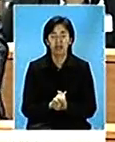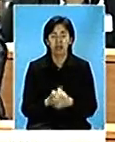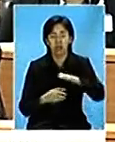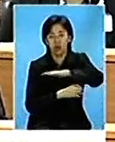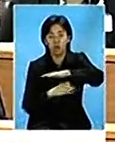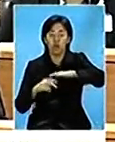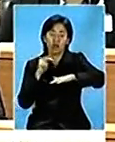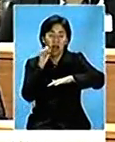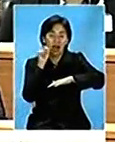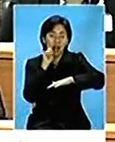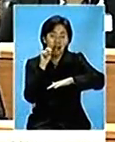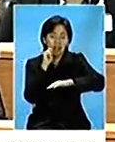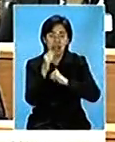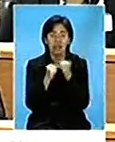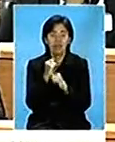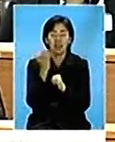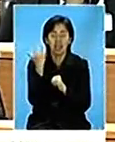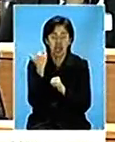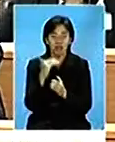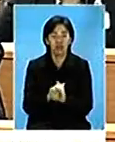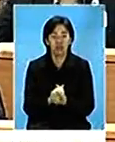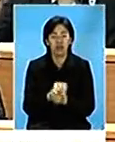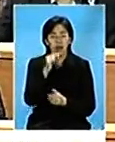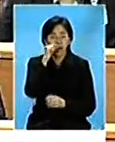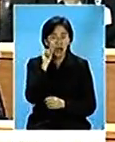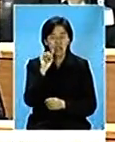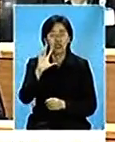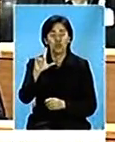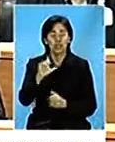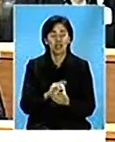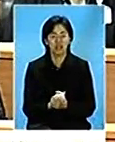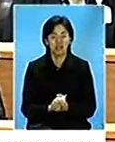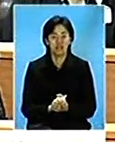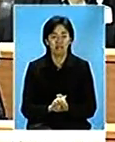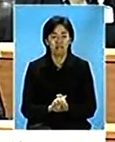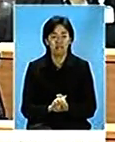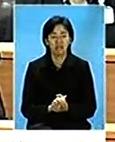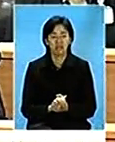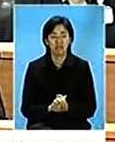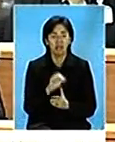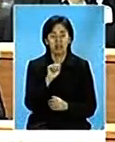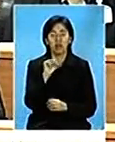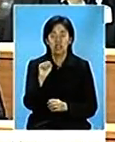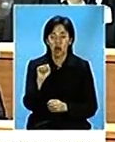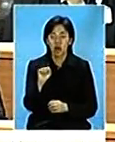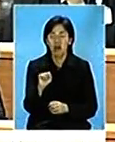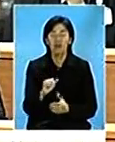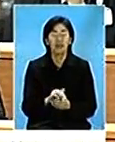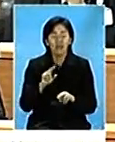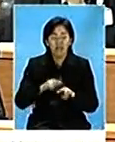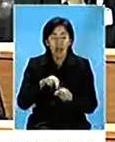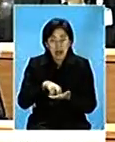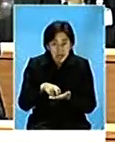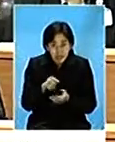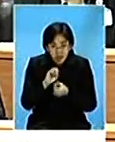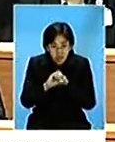งค์ยักษ์เนี่ยนะฮะปีที่แล้วจำความได้นะครับคุณชูวิทย์กบลวิสิทธิ์ขออภัยที่เอ่ยนามท่านครับสสท่านนี้ไปนั่งยองๆถือไฟฉายก